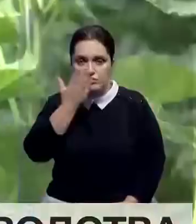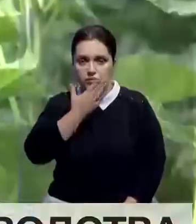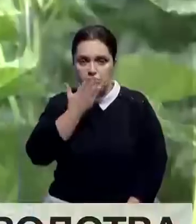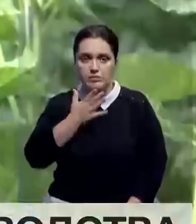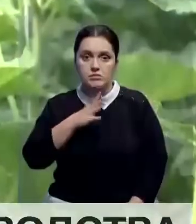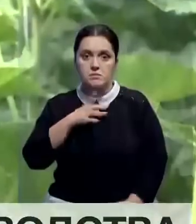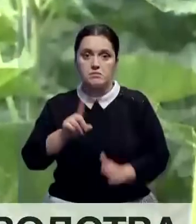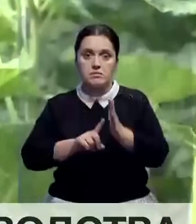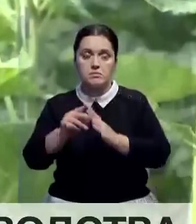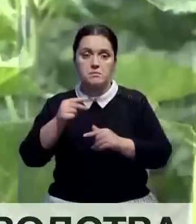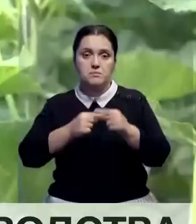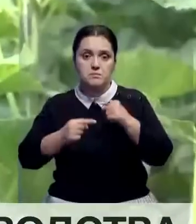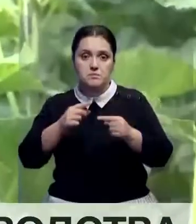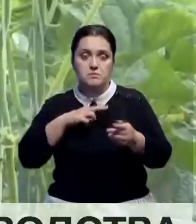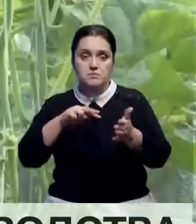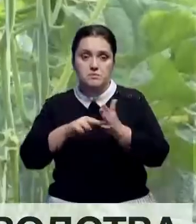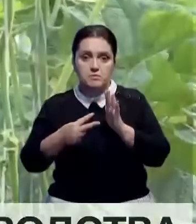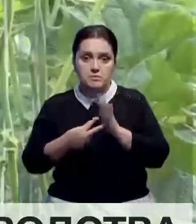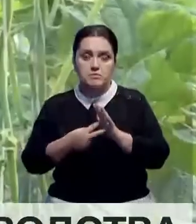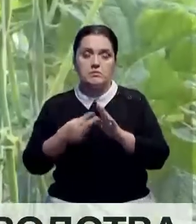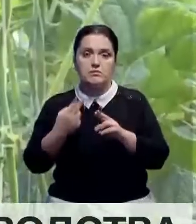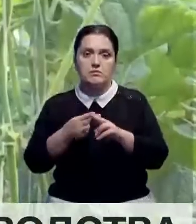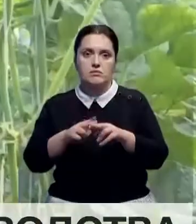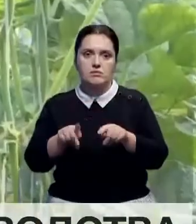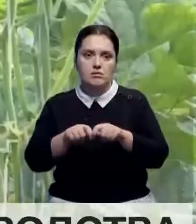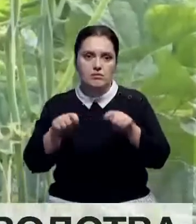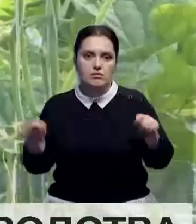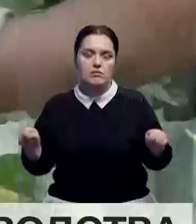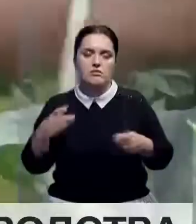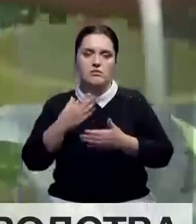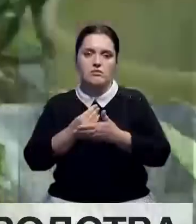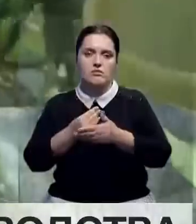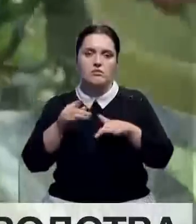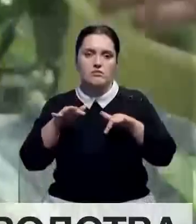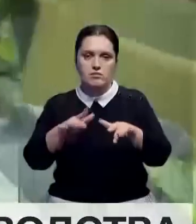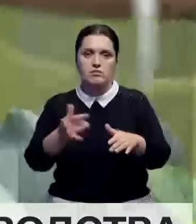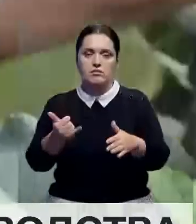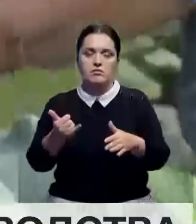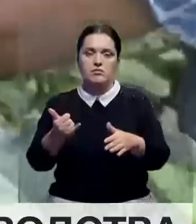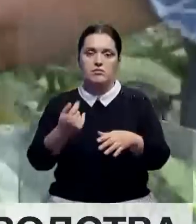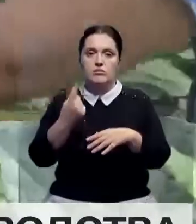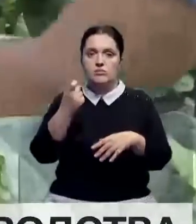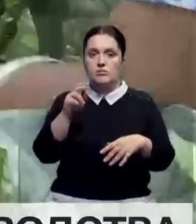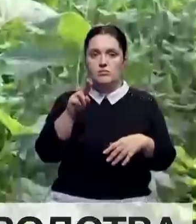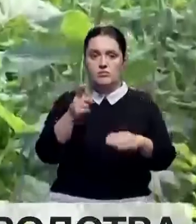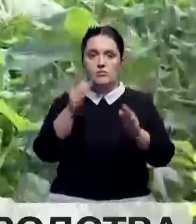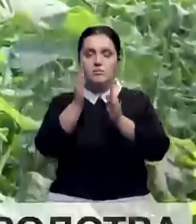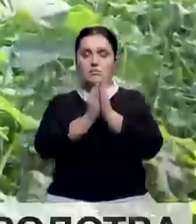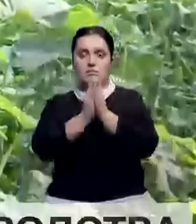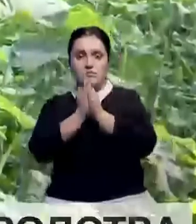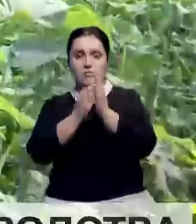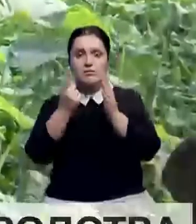составил бизнес-проект и выиграл грант, который дал толчок для открытия нового дела. Сегодня он собирает в теплице до 100 килограммов огурцов в